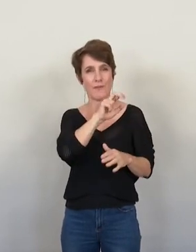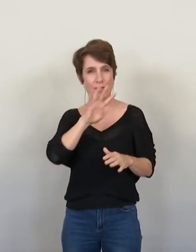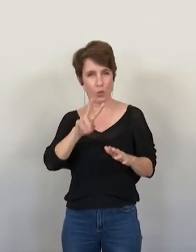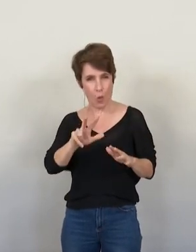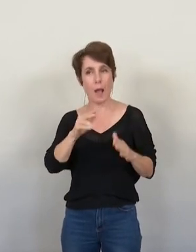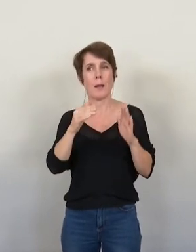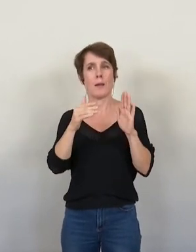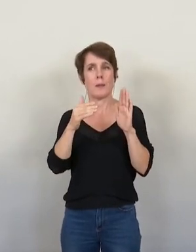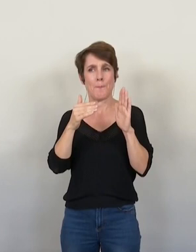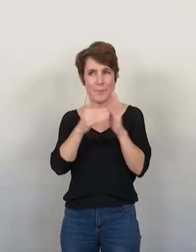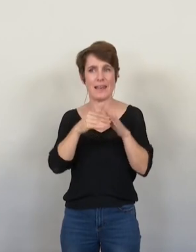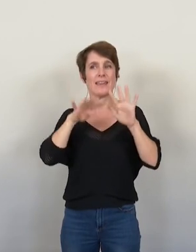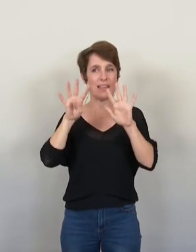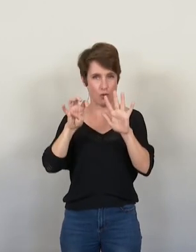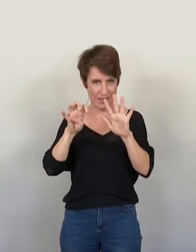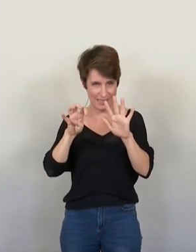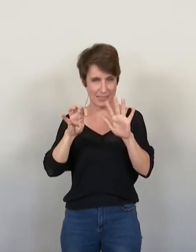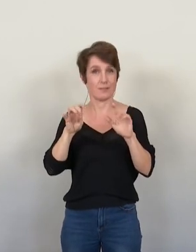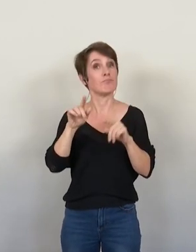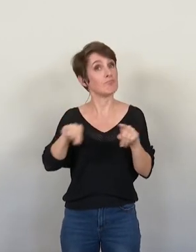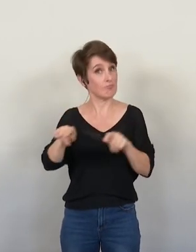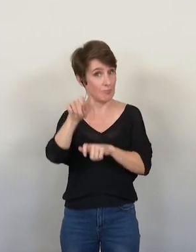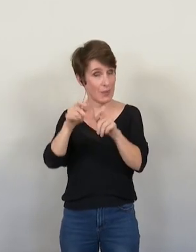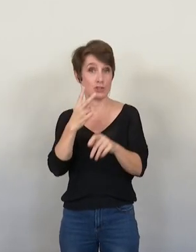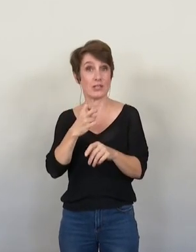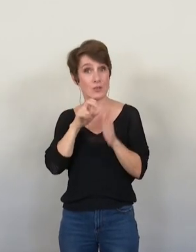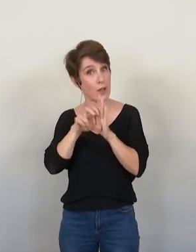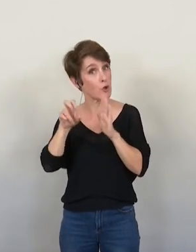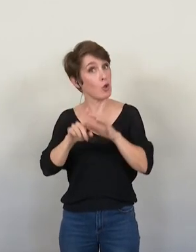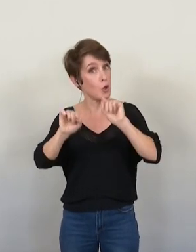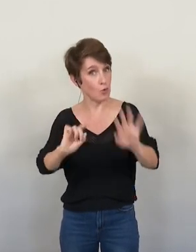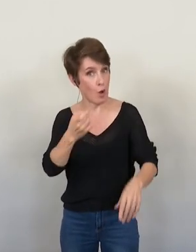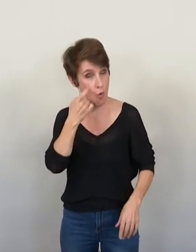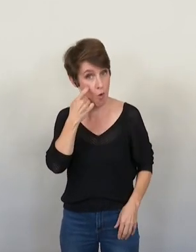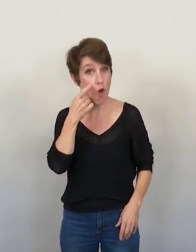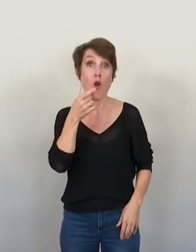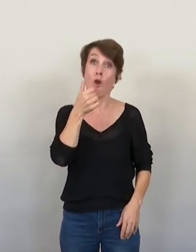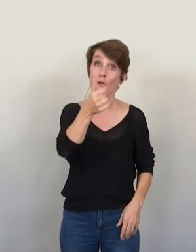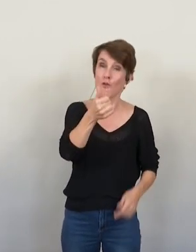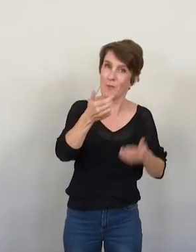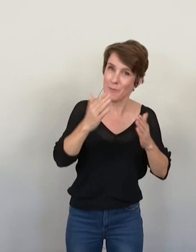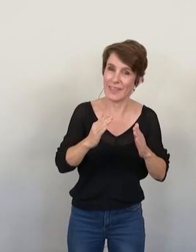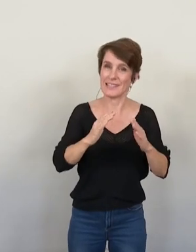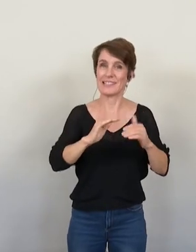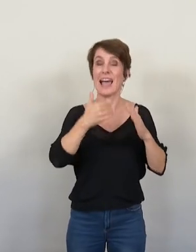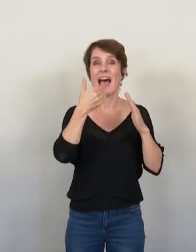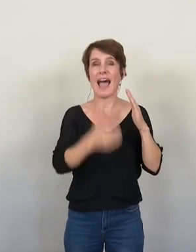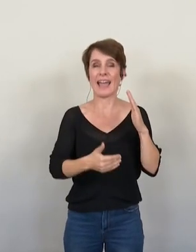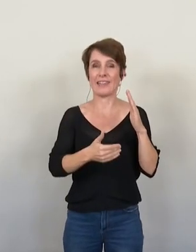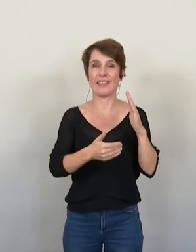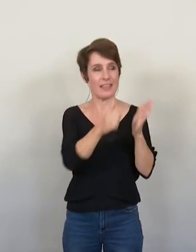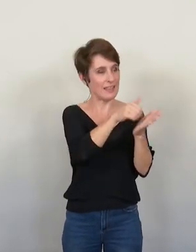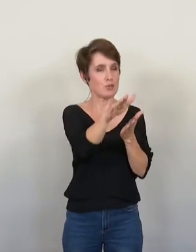d'être découverte vous avez pris alléluia un arrêté d'expulsion d'un squat 30 rues